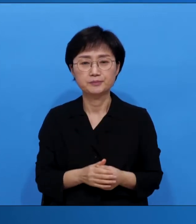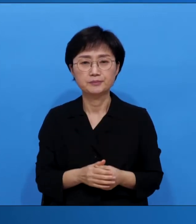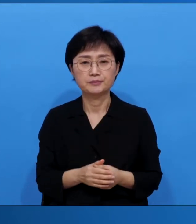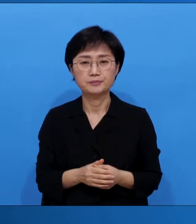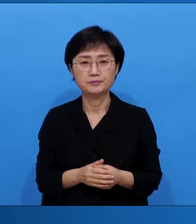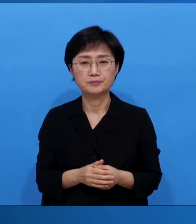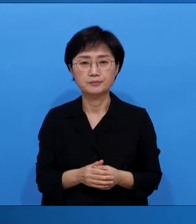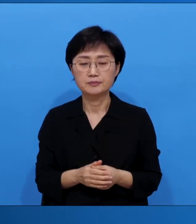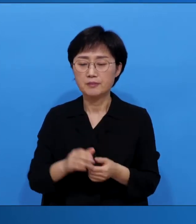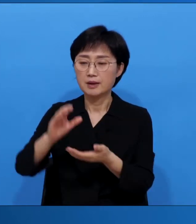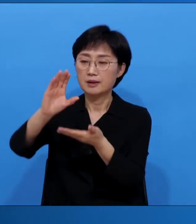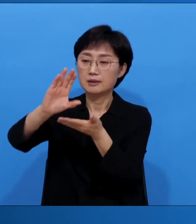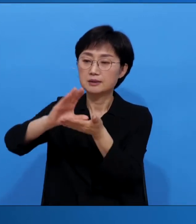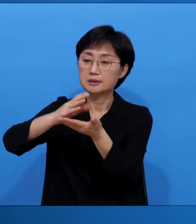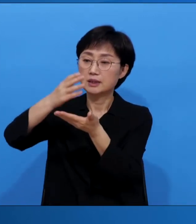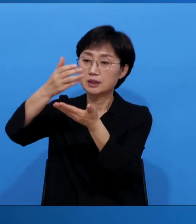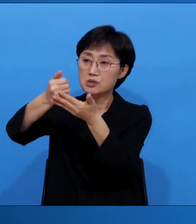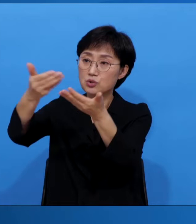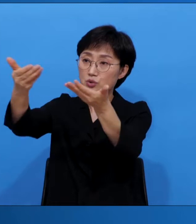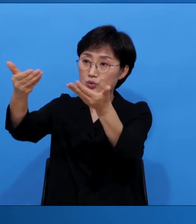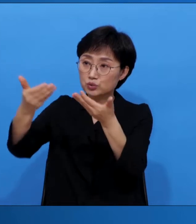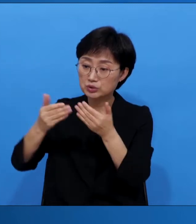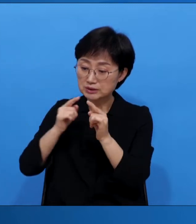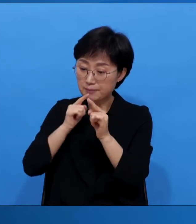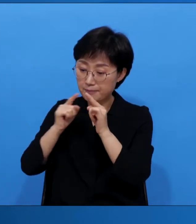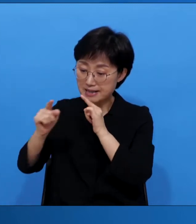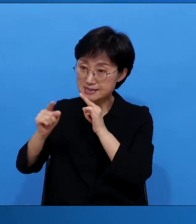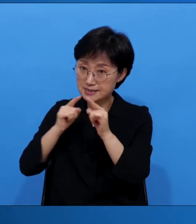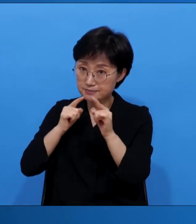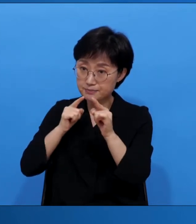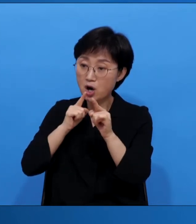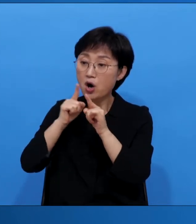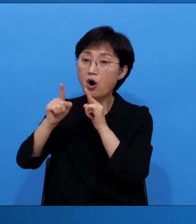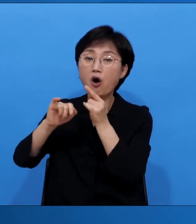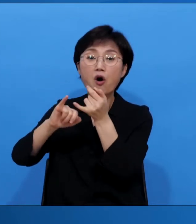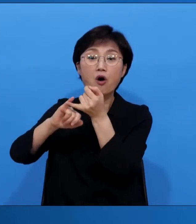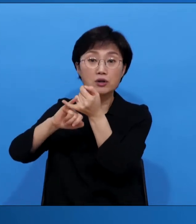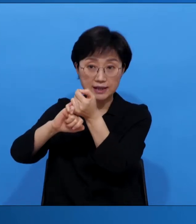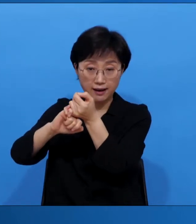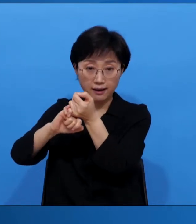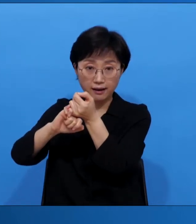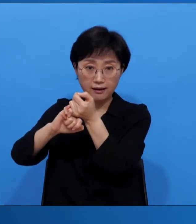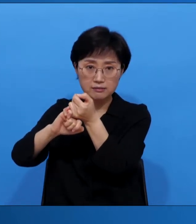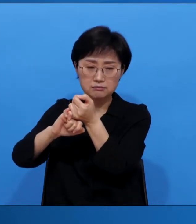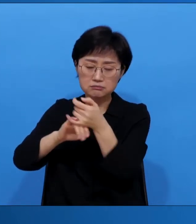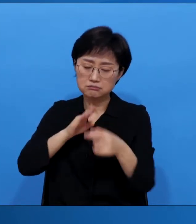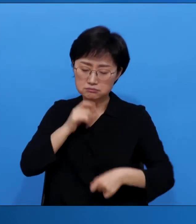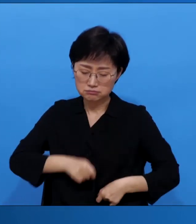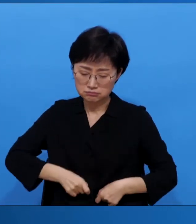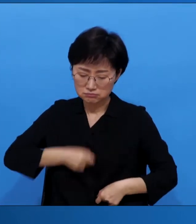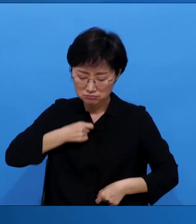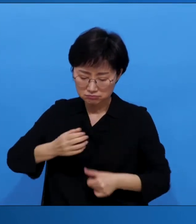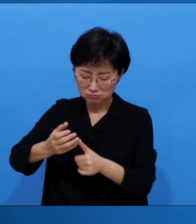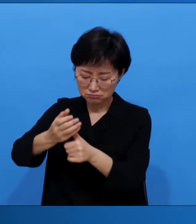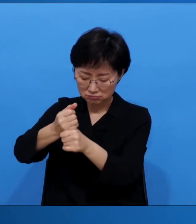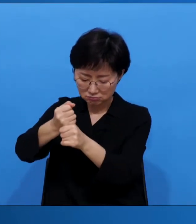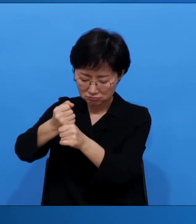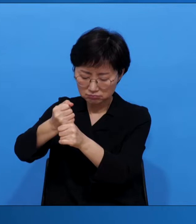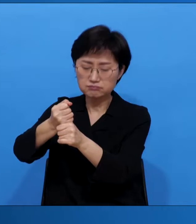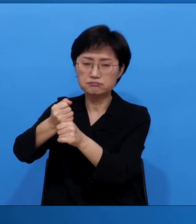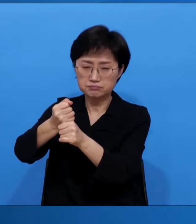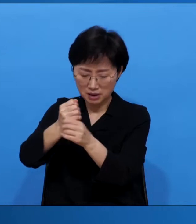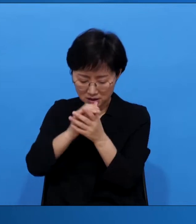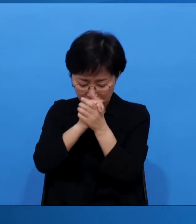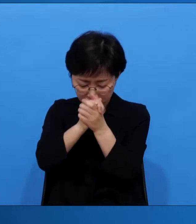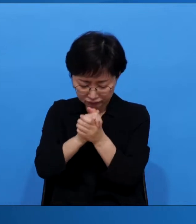3. 그리스도께서 주신 말씀을 언약을 굳게 붙잡고 기도 시작하면 완전히 역사를 나요. When you